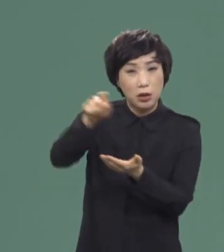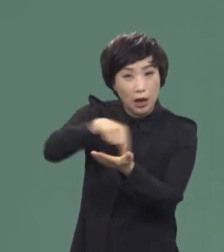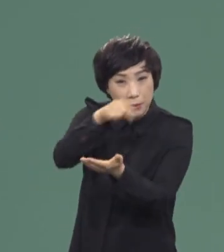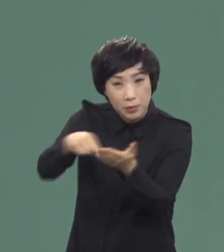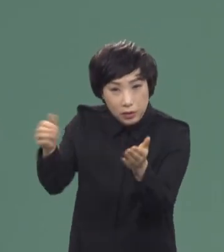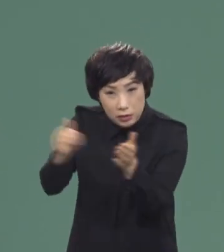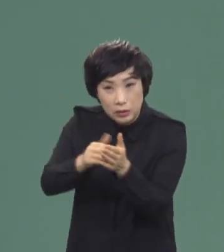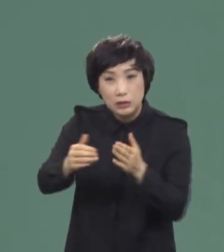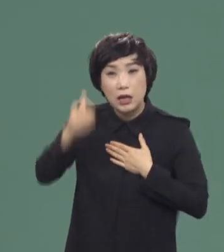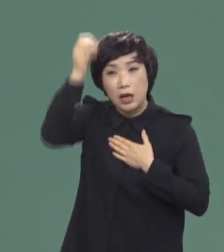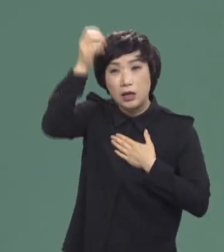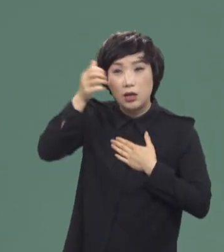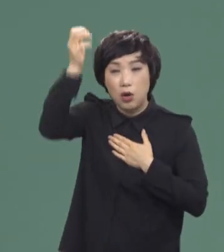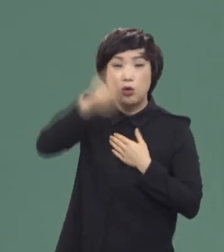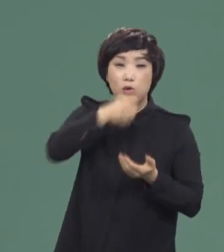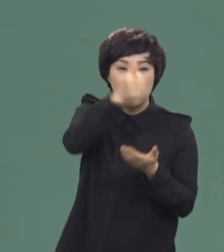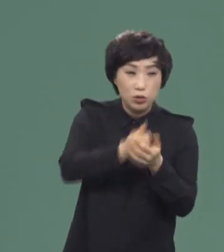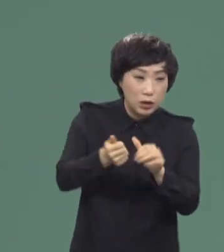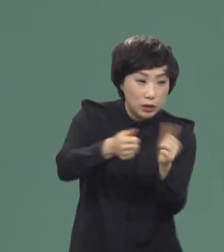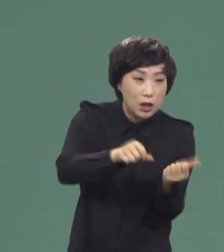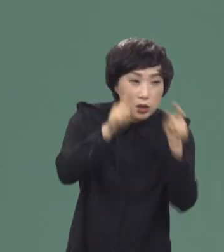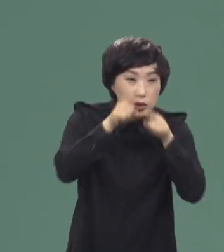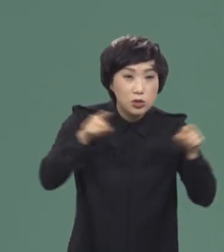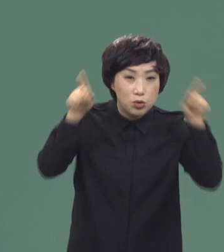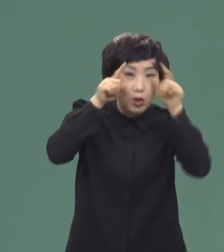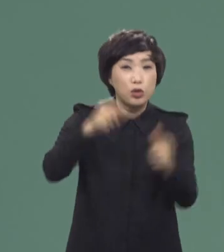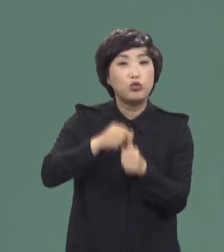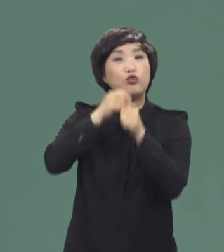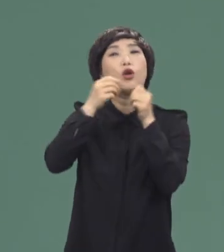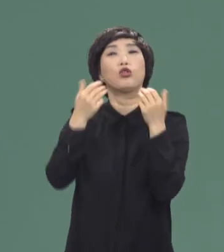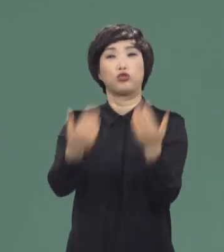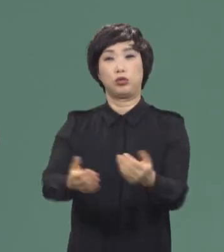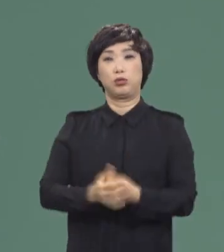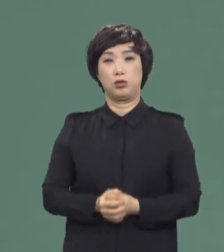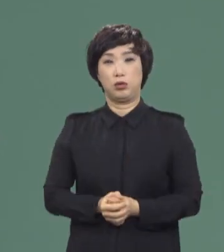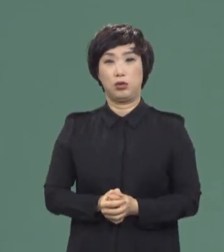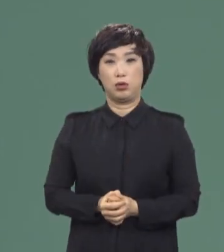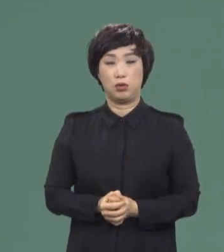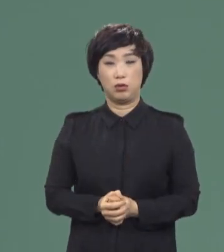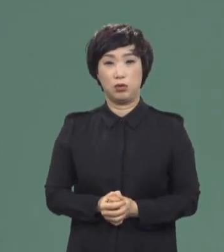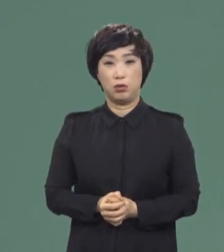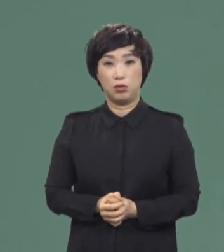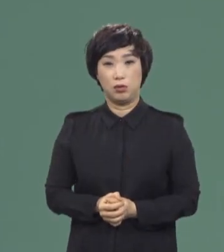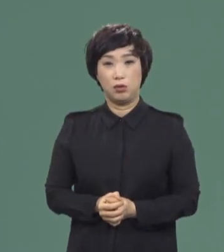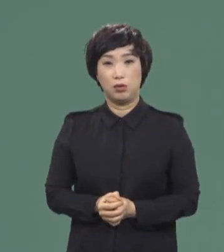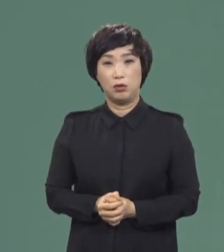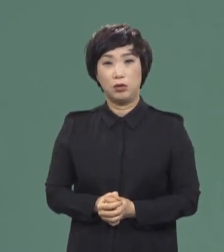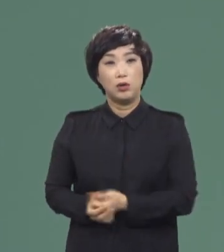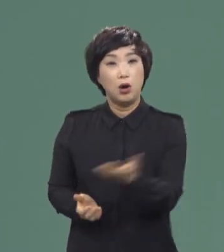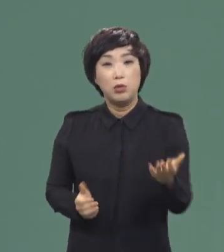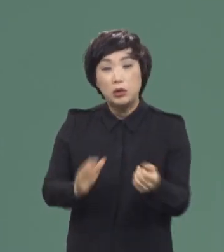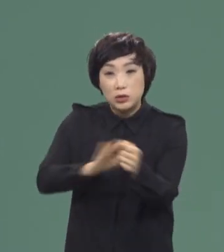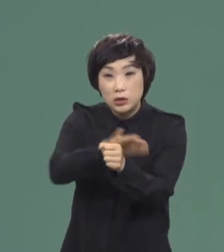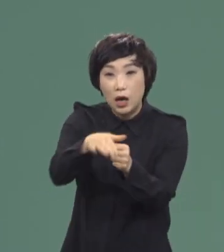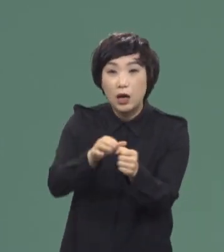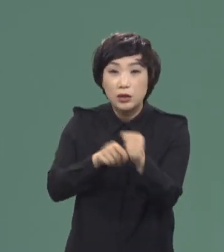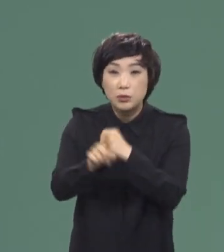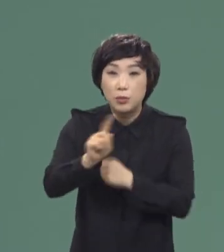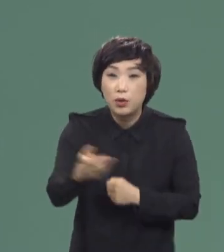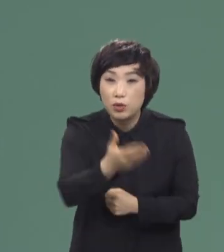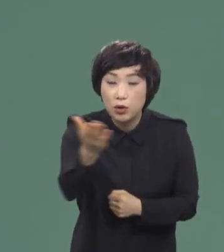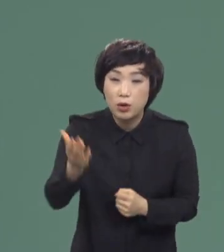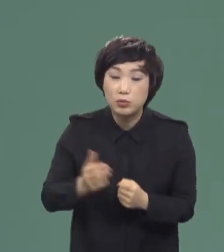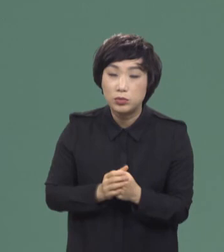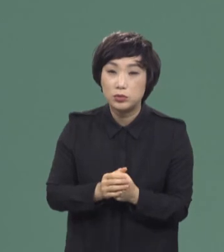영혼을 죄와 사망과 지옥에서 살려주었다 이 말입니다 예, 사랑이라고 말하는 것은